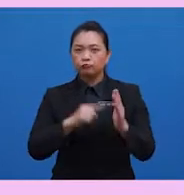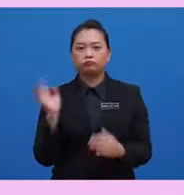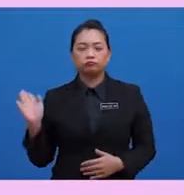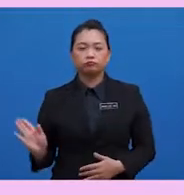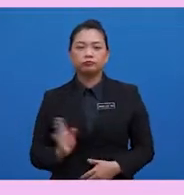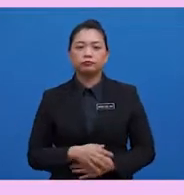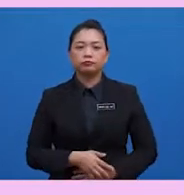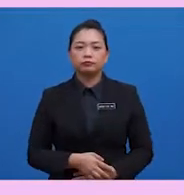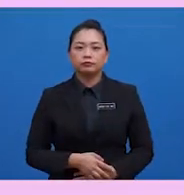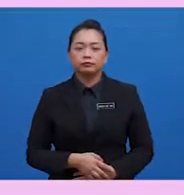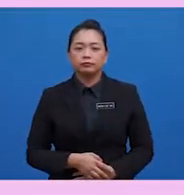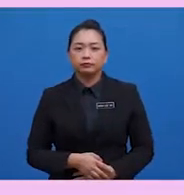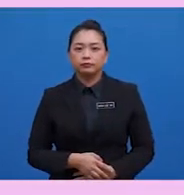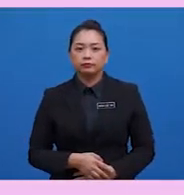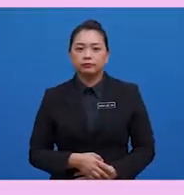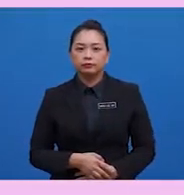berkenaan?